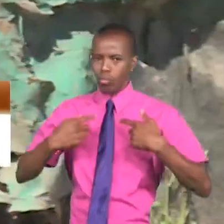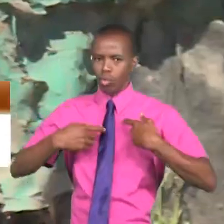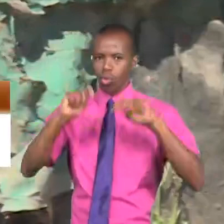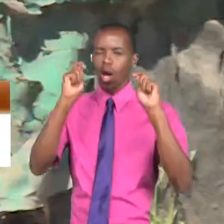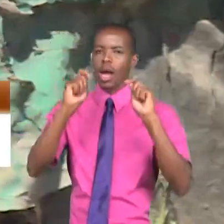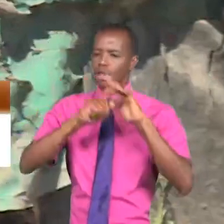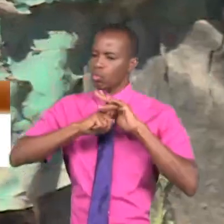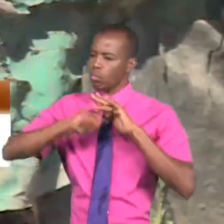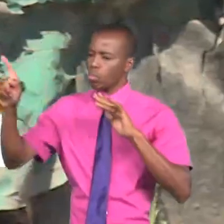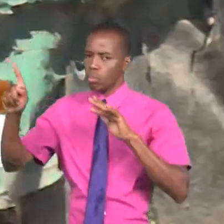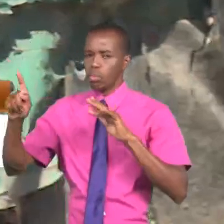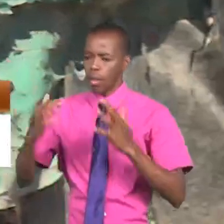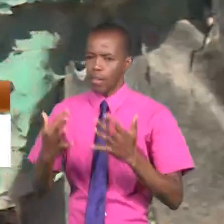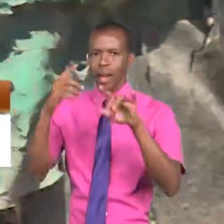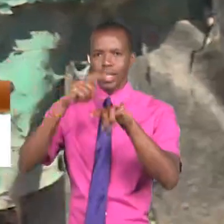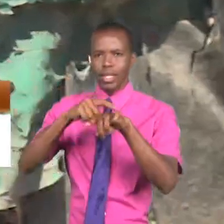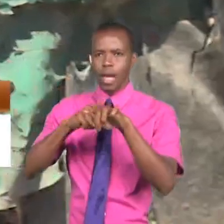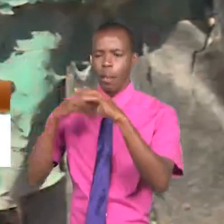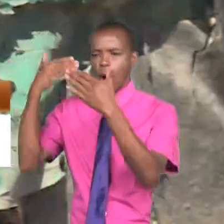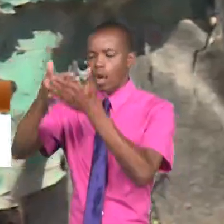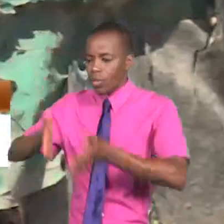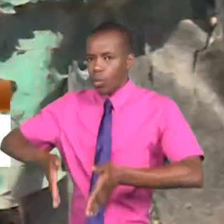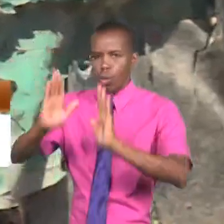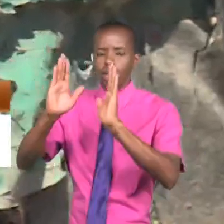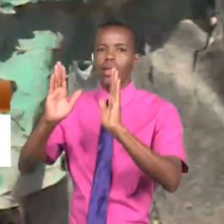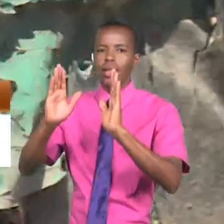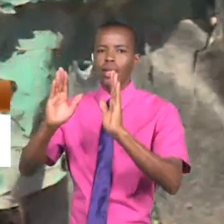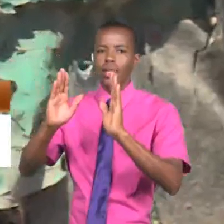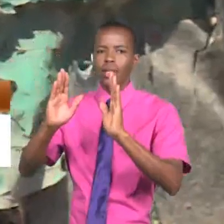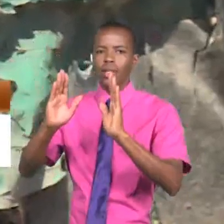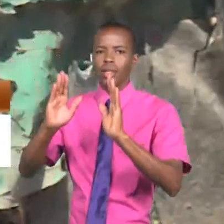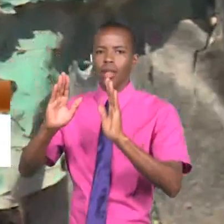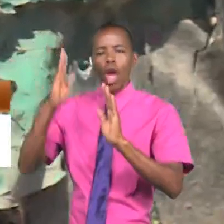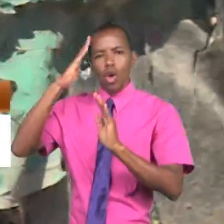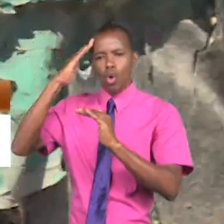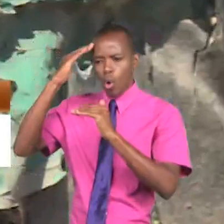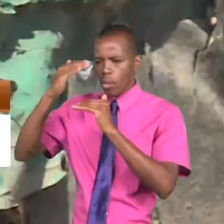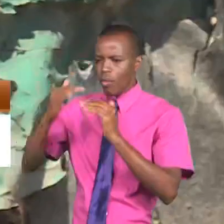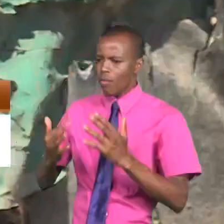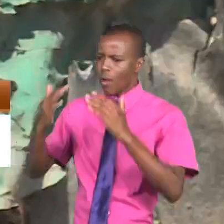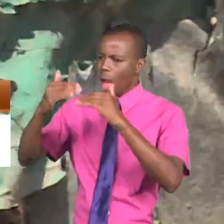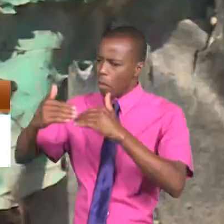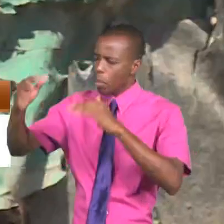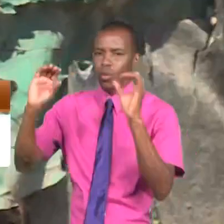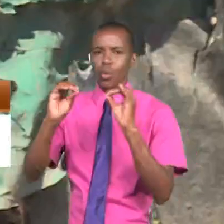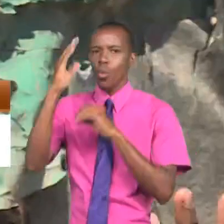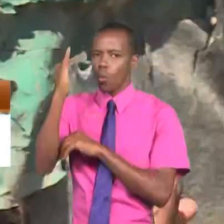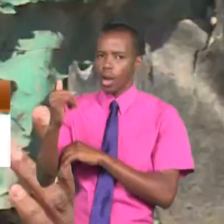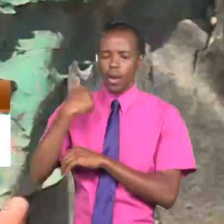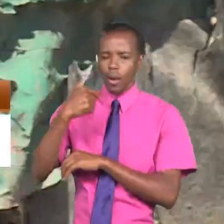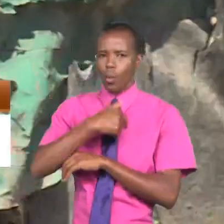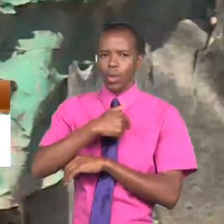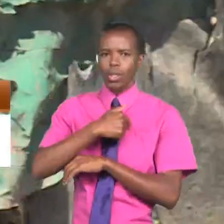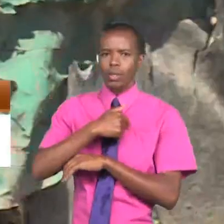nitaweza kutoroka hiyo moto. So venye nilifika kwa barabara, sikuweza kujua zaidi hapo hiyo moto iliwaka for how long, cause tulipata